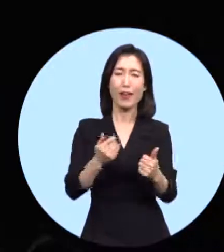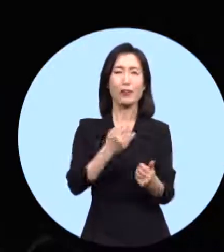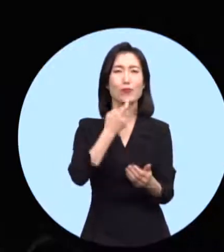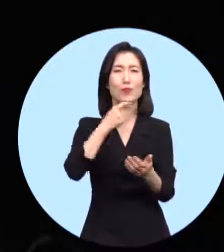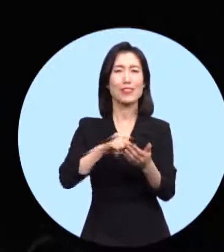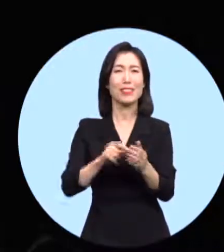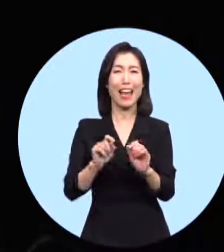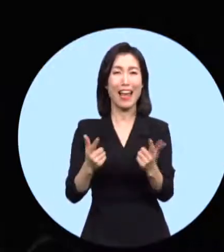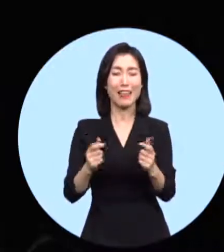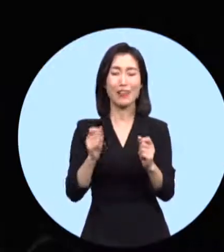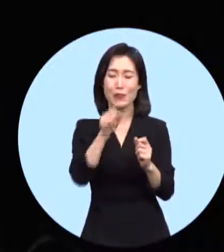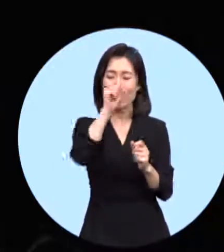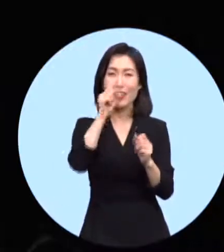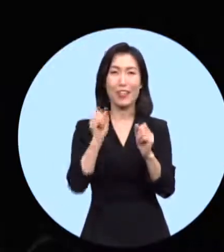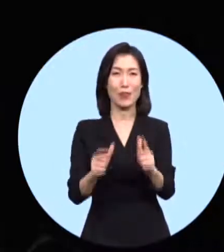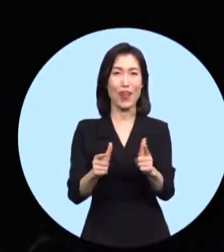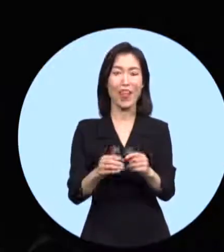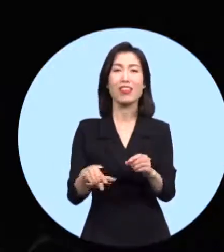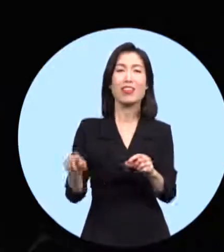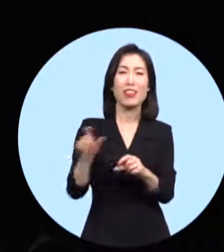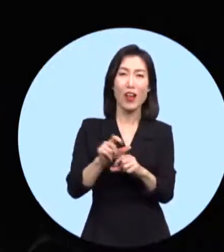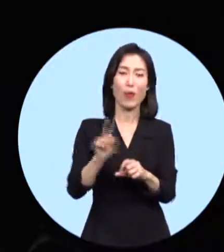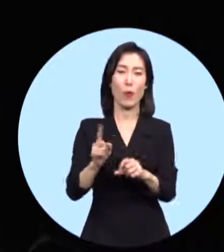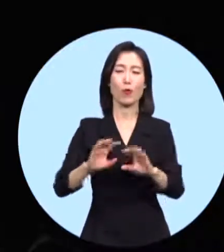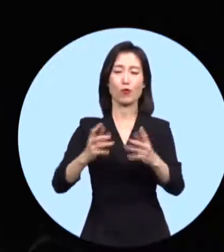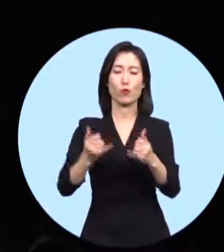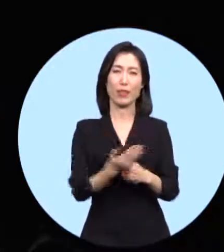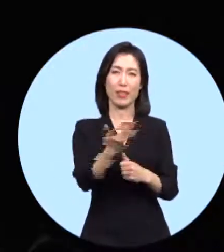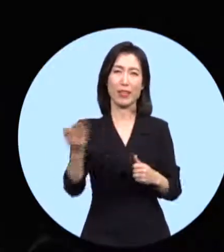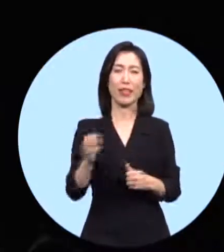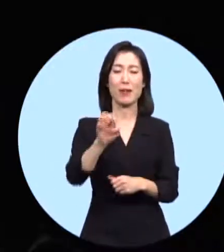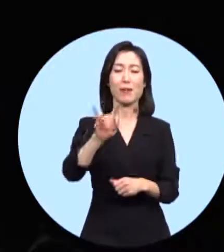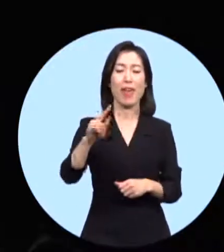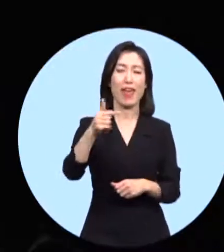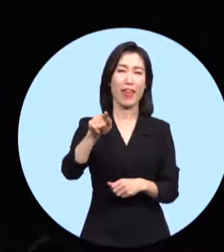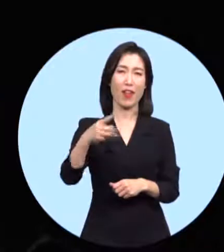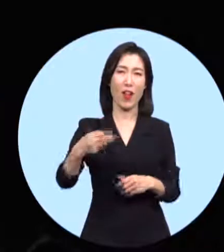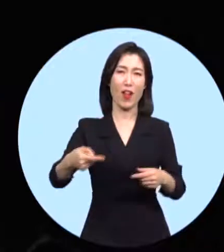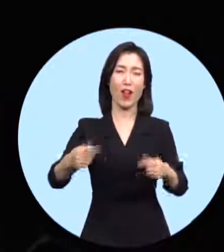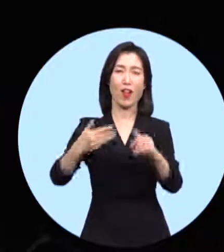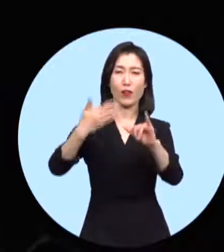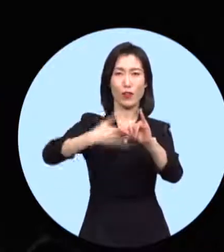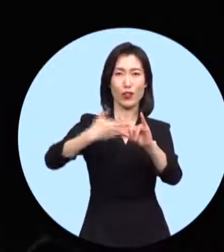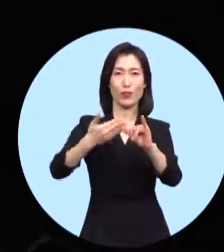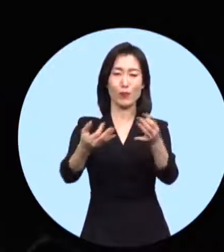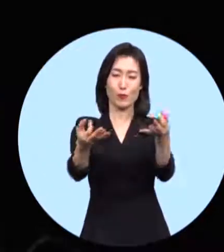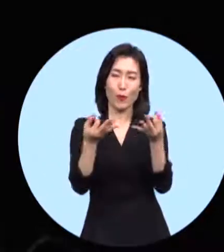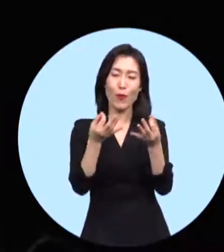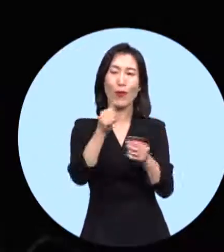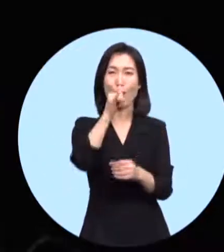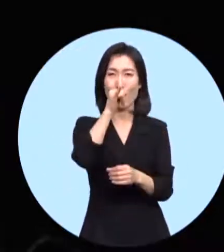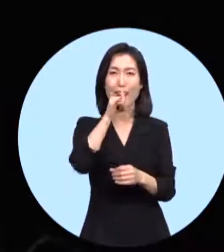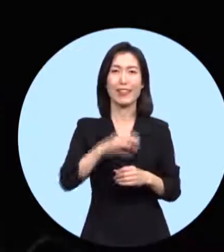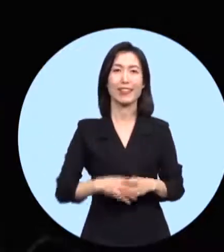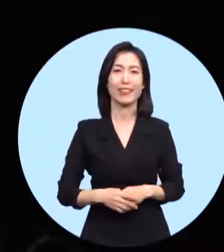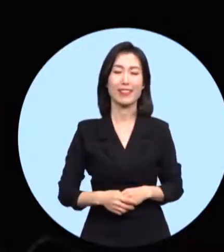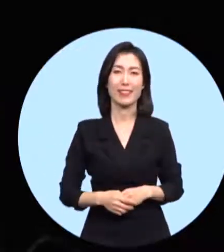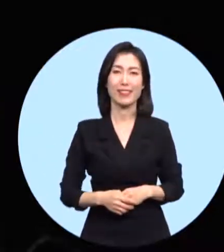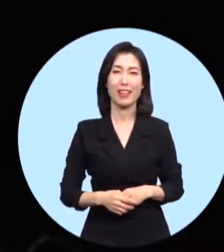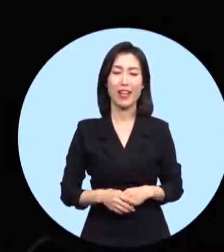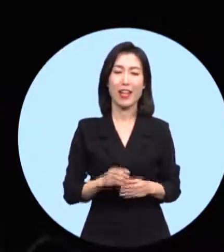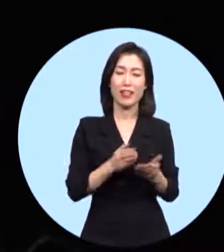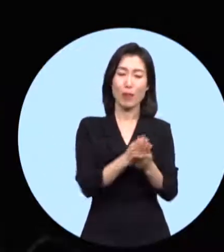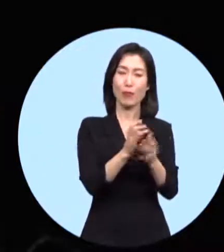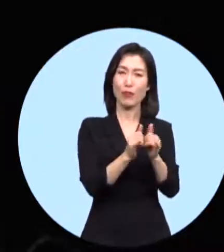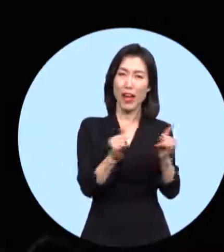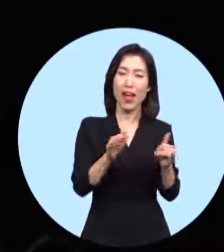않은 기회인데요. 여기에 더하여 국민 패널 분들도 영상으로 만나보실 수 있습니다.